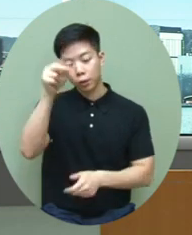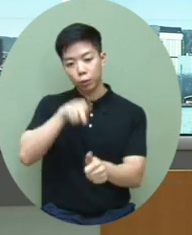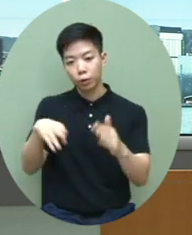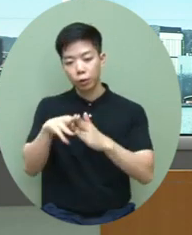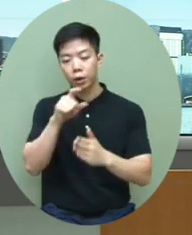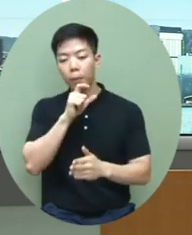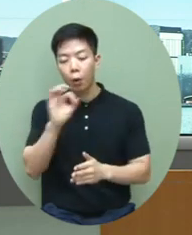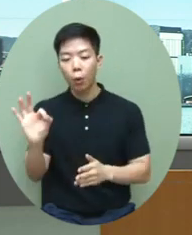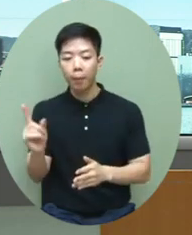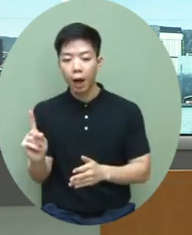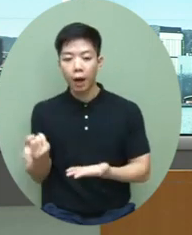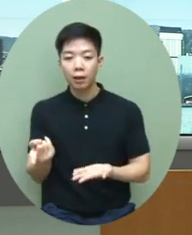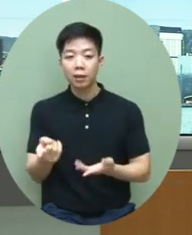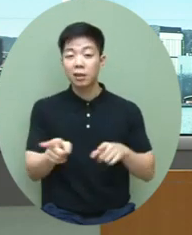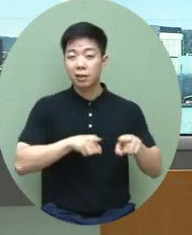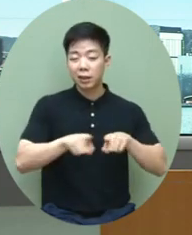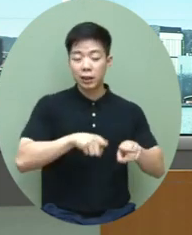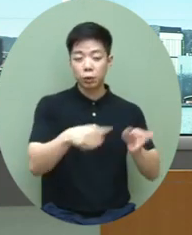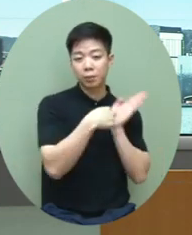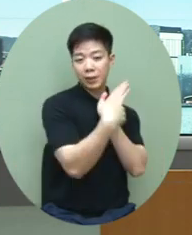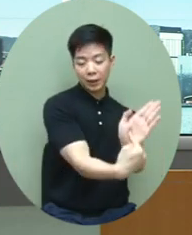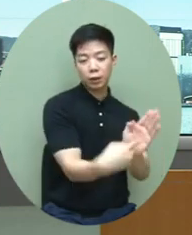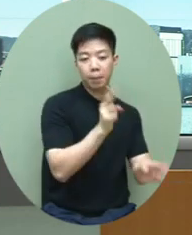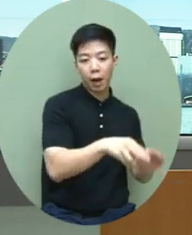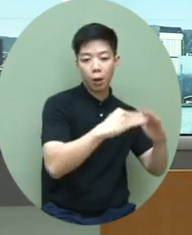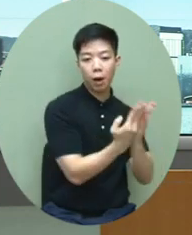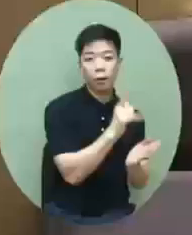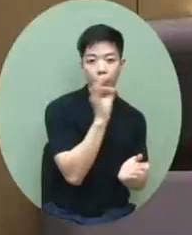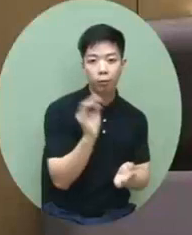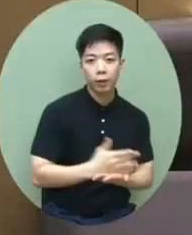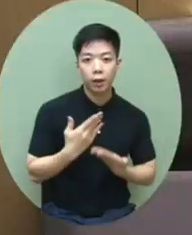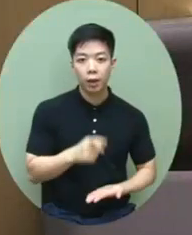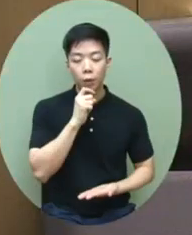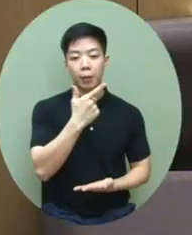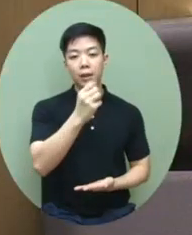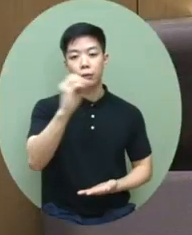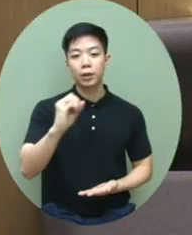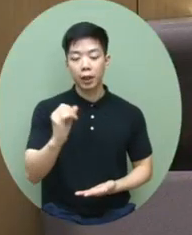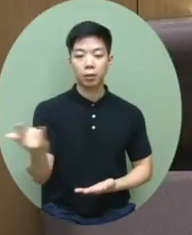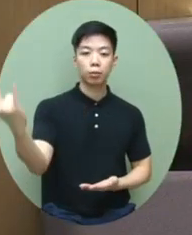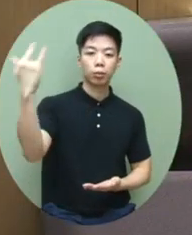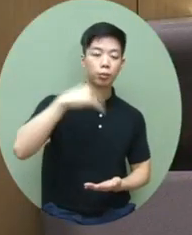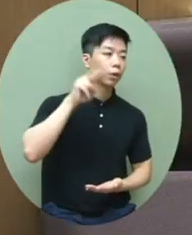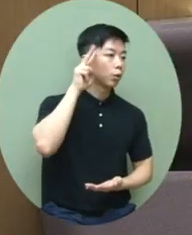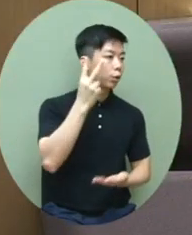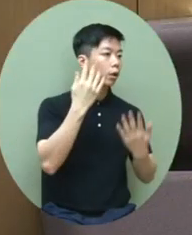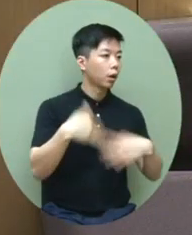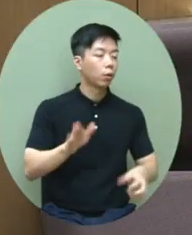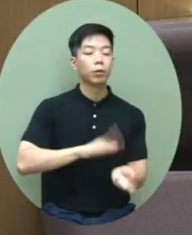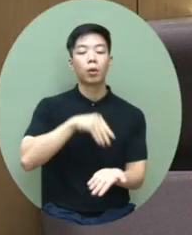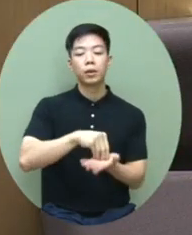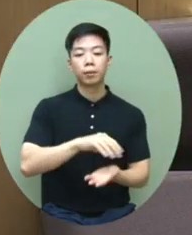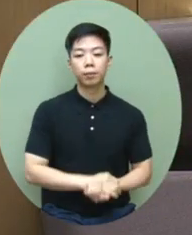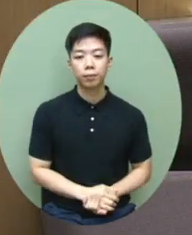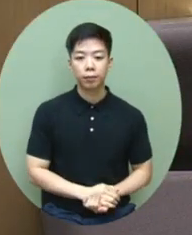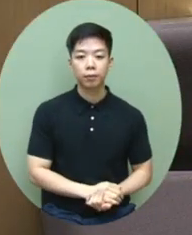咧？同埋而家有抵港者，即係確診人士有八成係抵港之後兩日揾到啦。有冇話整翻嗰啲係幾多係三